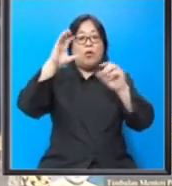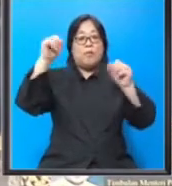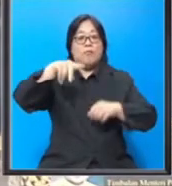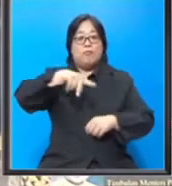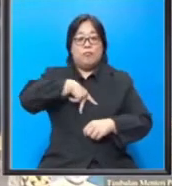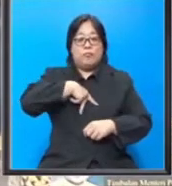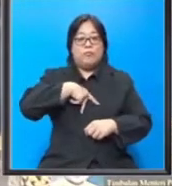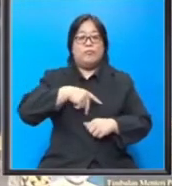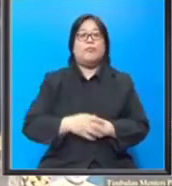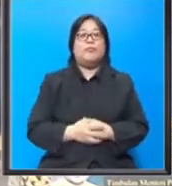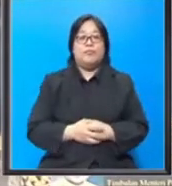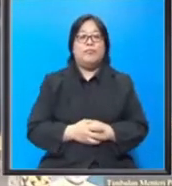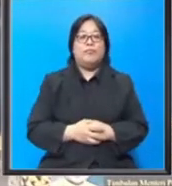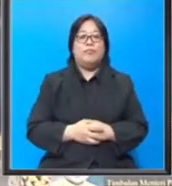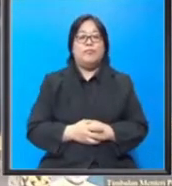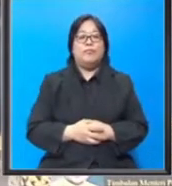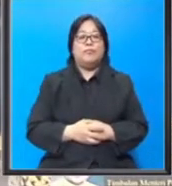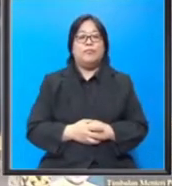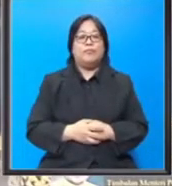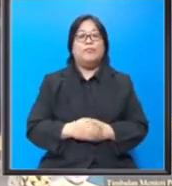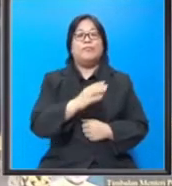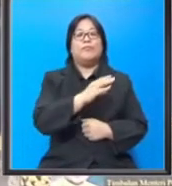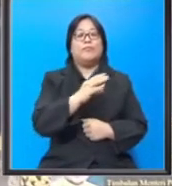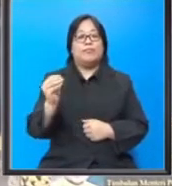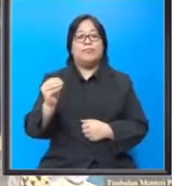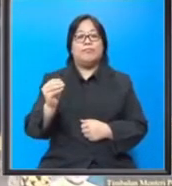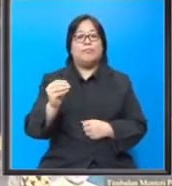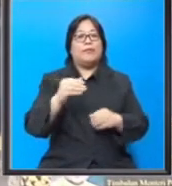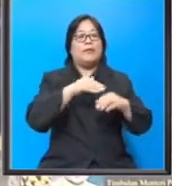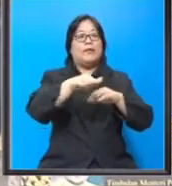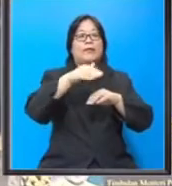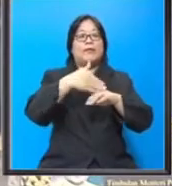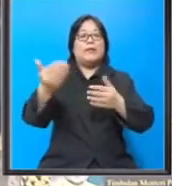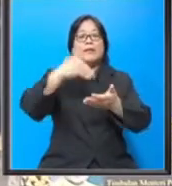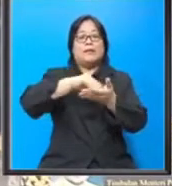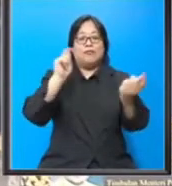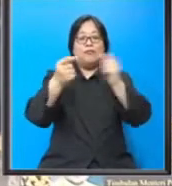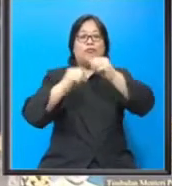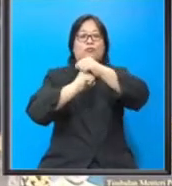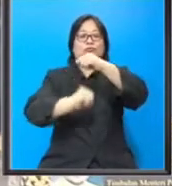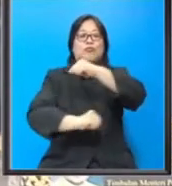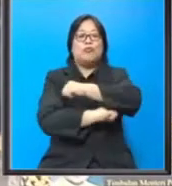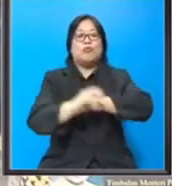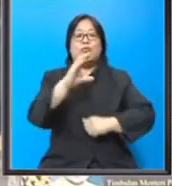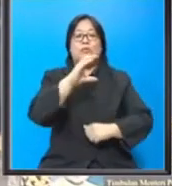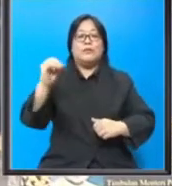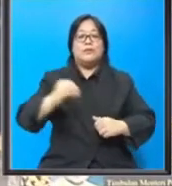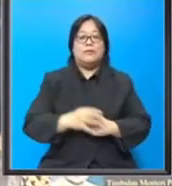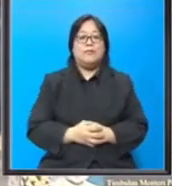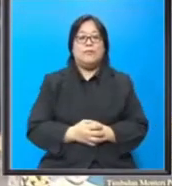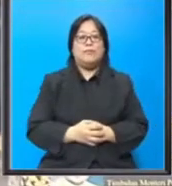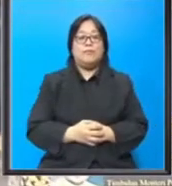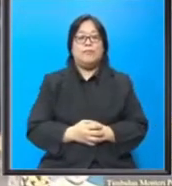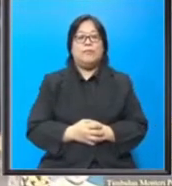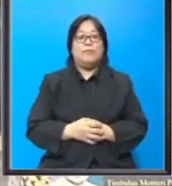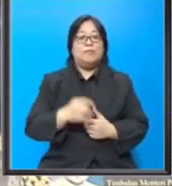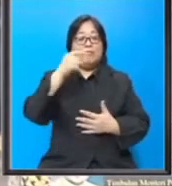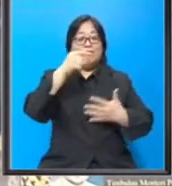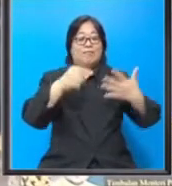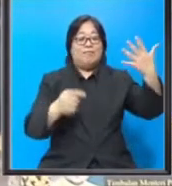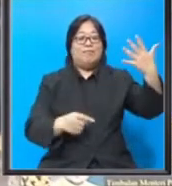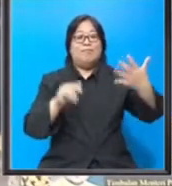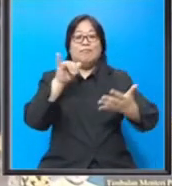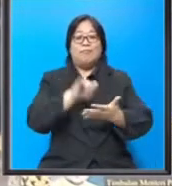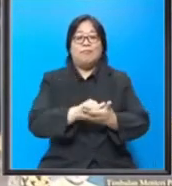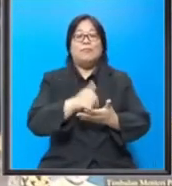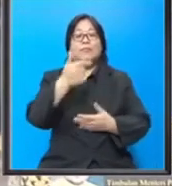actions of company dengan izin dan penempatan semula syari'at faktor-faktor diatas